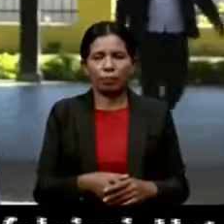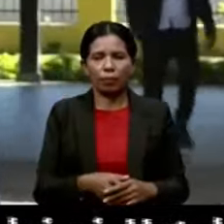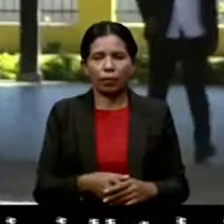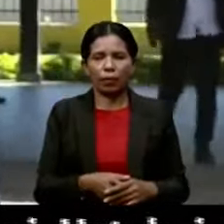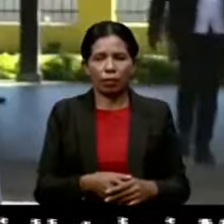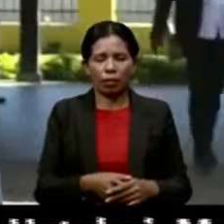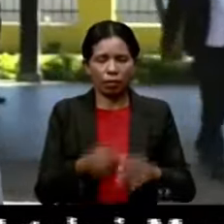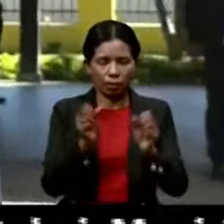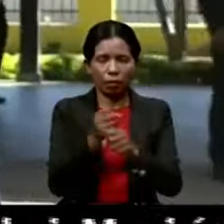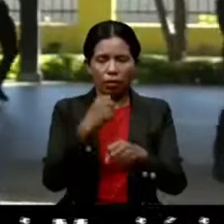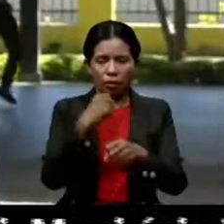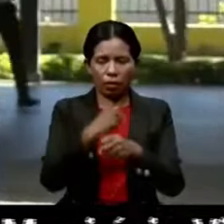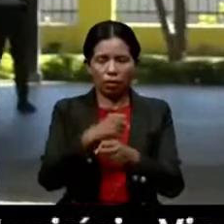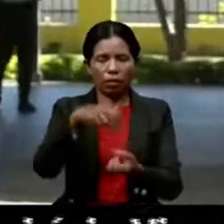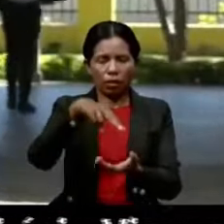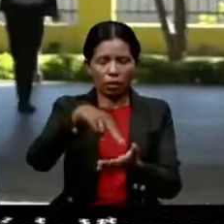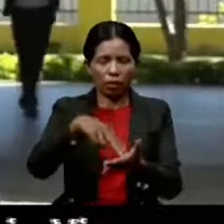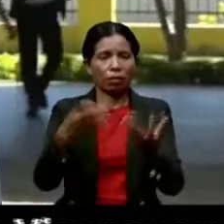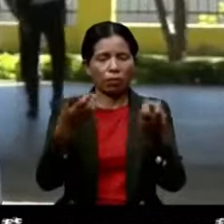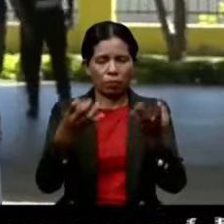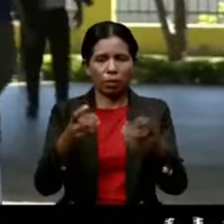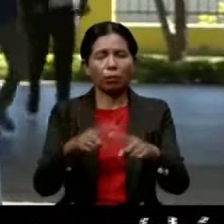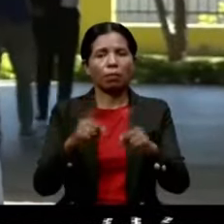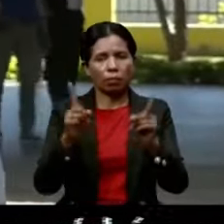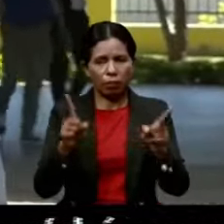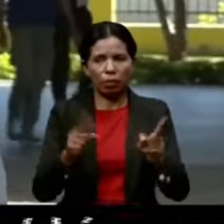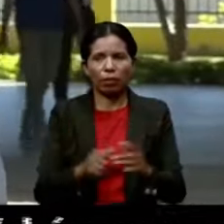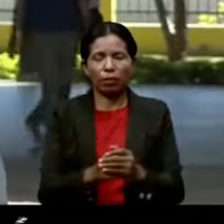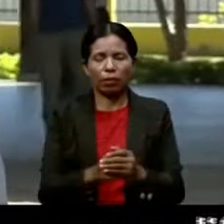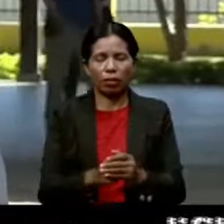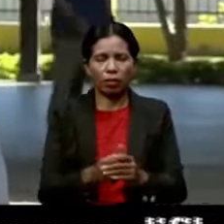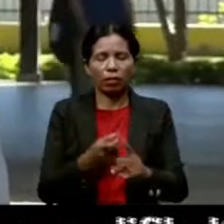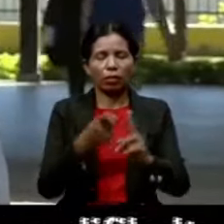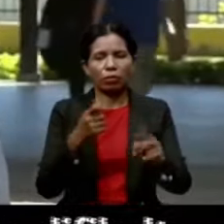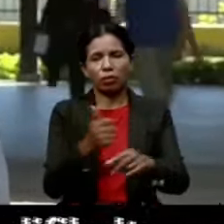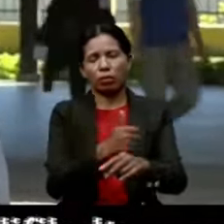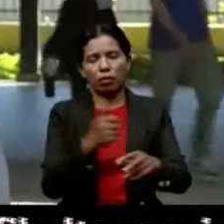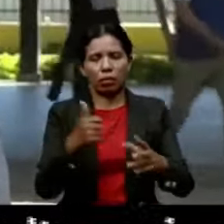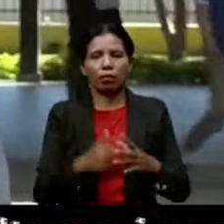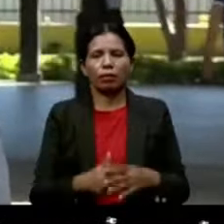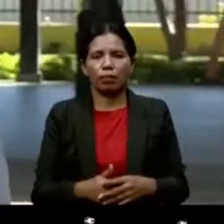konsegi halona instalona buat lubugida maybe ya parte ida